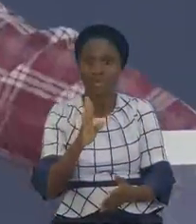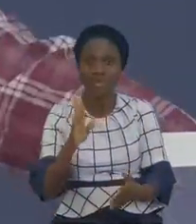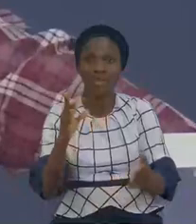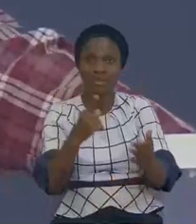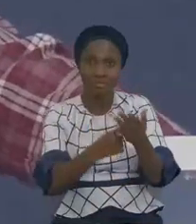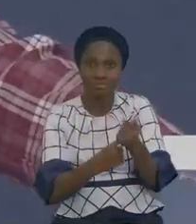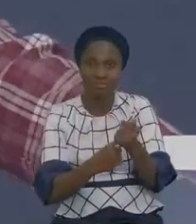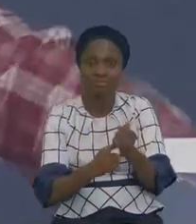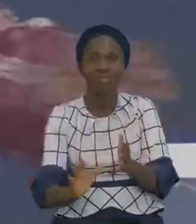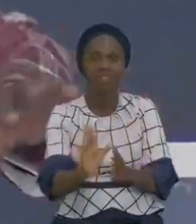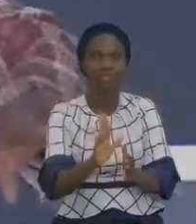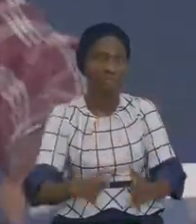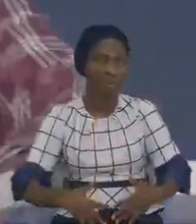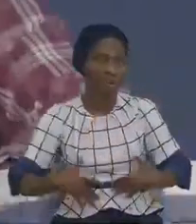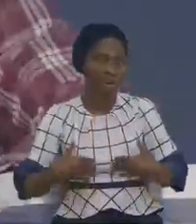toi en tant qu'individu,